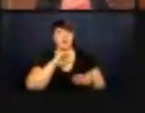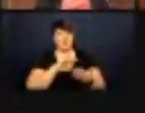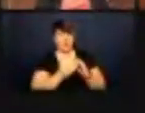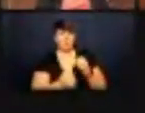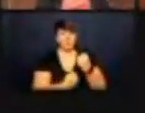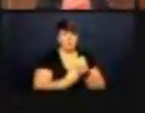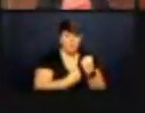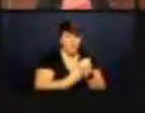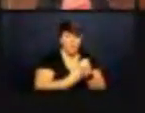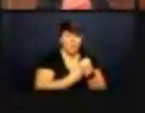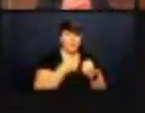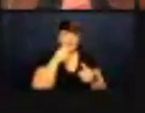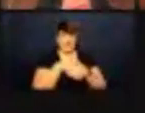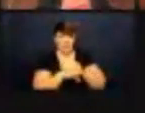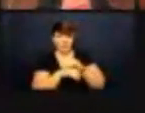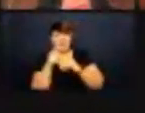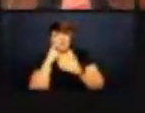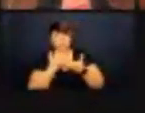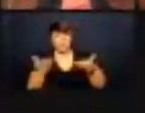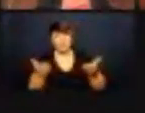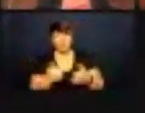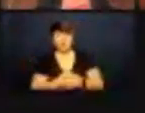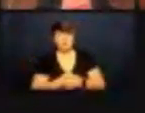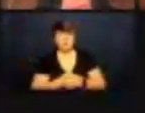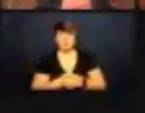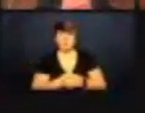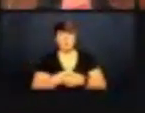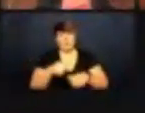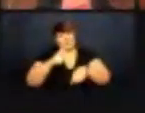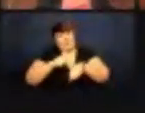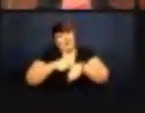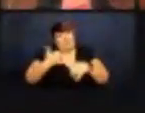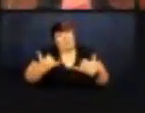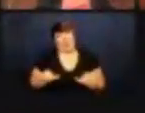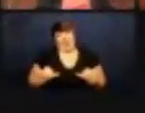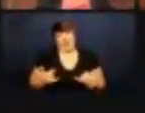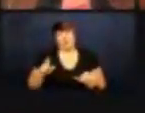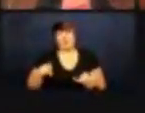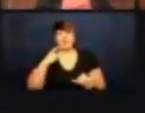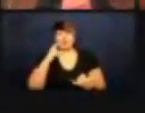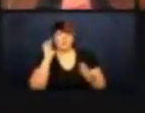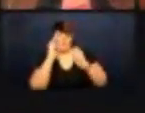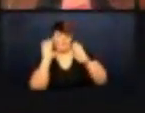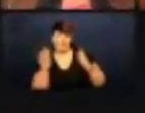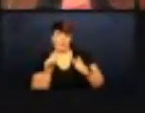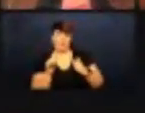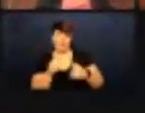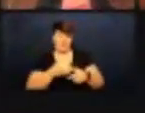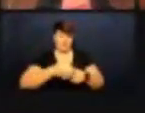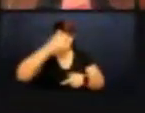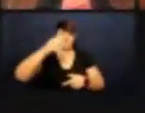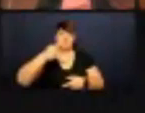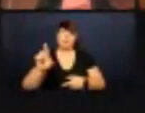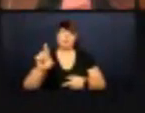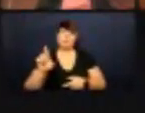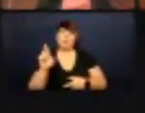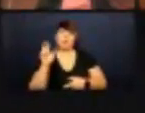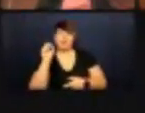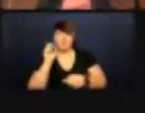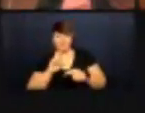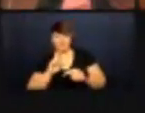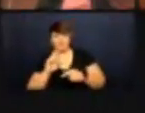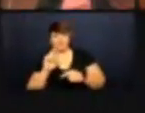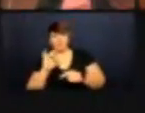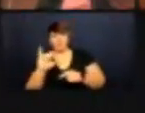mpya na mambo kama hayo wanapaswa kushughulikiwa na kuboresha mijengo hii, ongeza morali ya wanafunzi